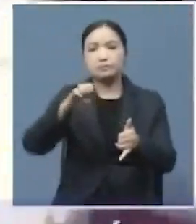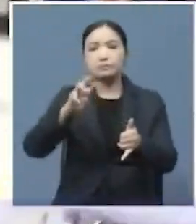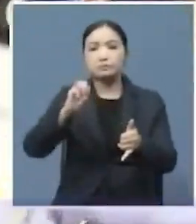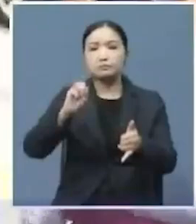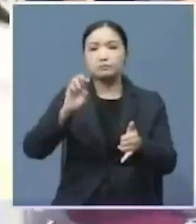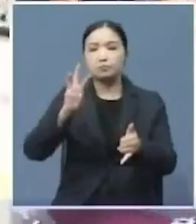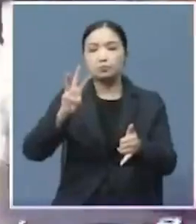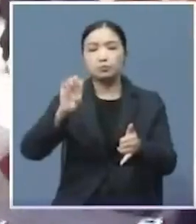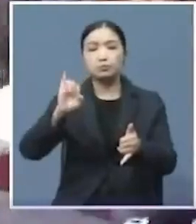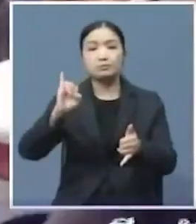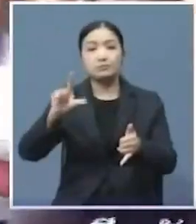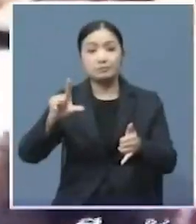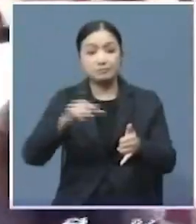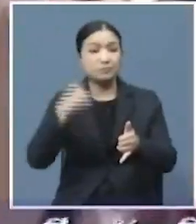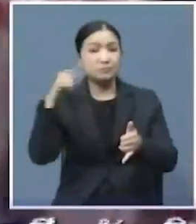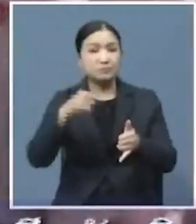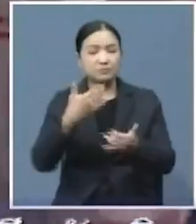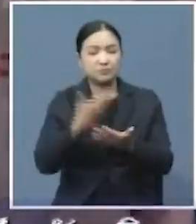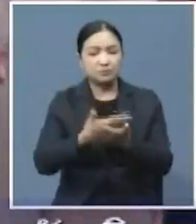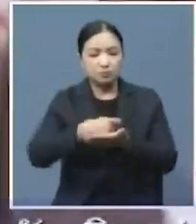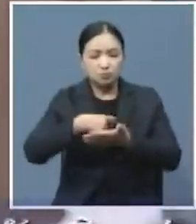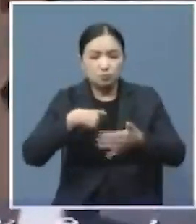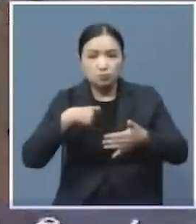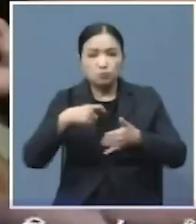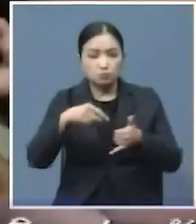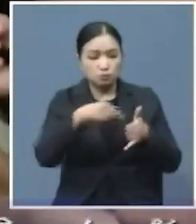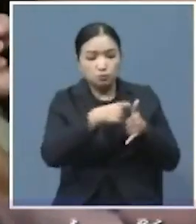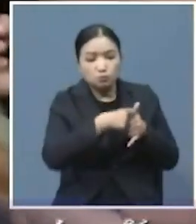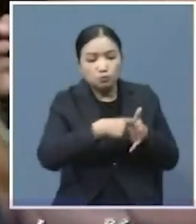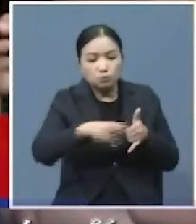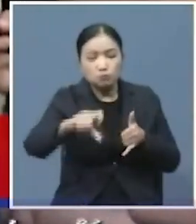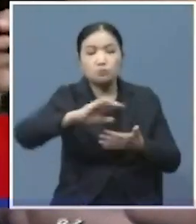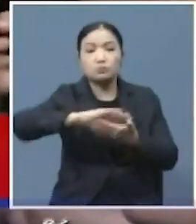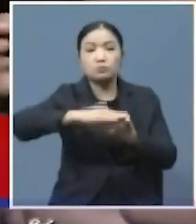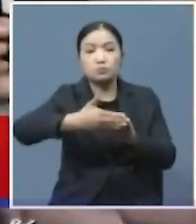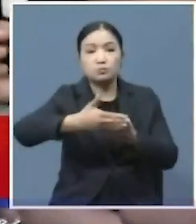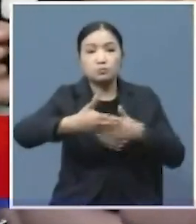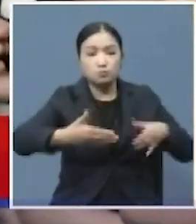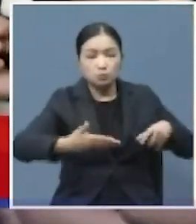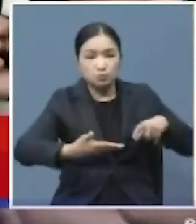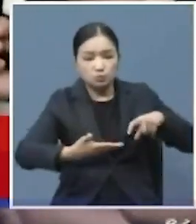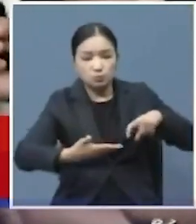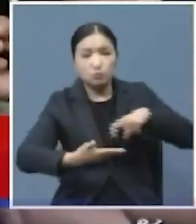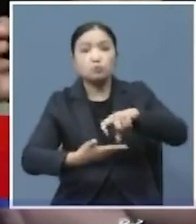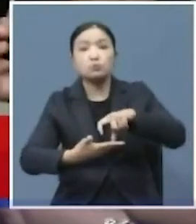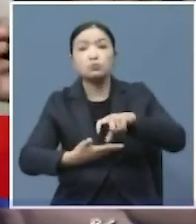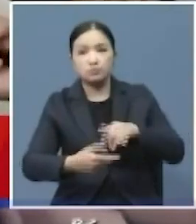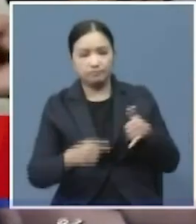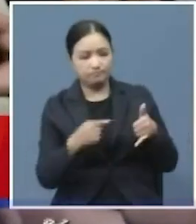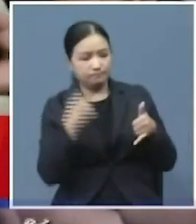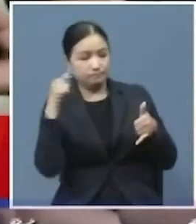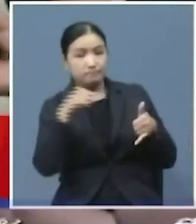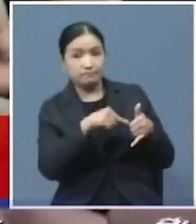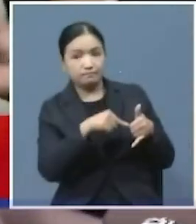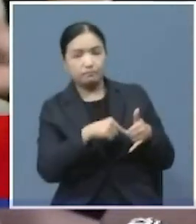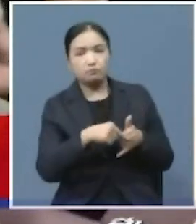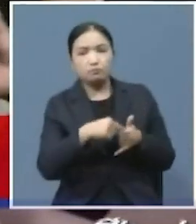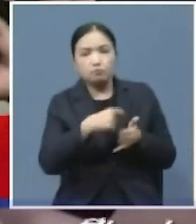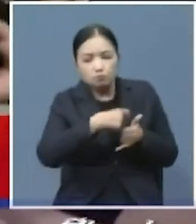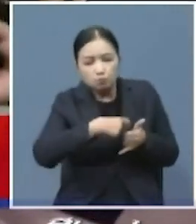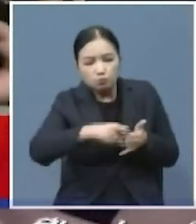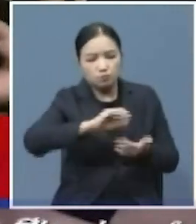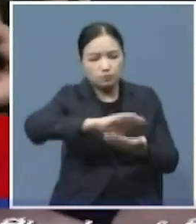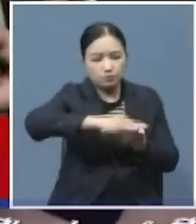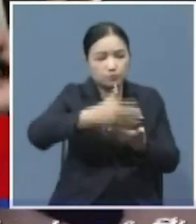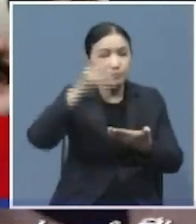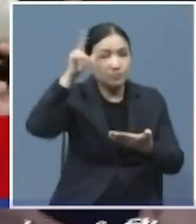เงินเข้าบัญชีม้าและยังมีหลักฐานที่ระบุว่าเป็นแผนผังเส้นทางการเงินที่นางสาวพิมวิไลยเนี่ยโอนเงินให้กับบัญชี